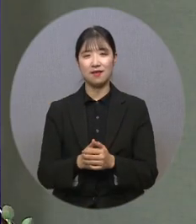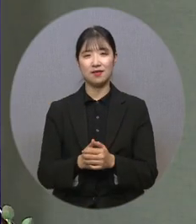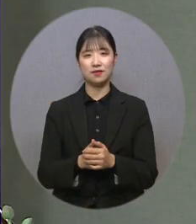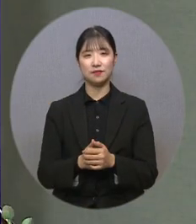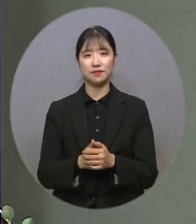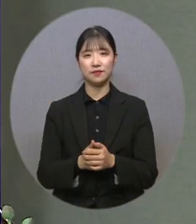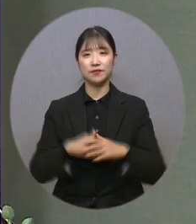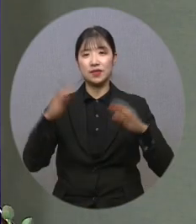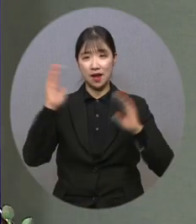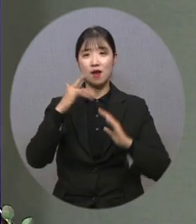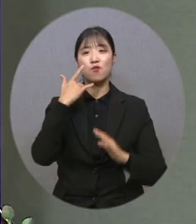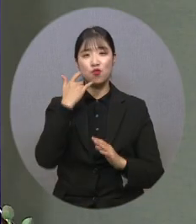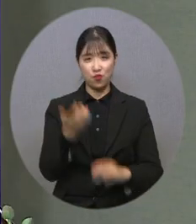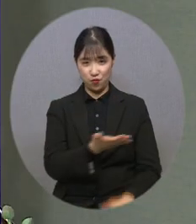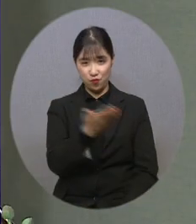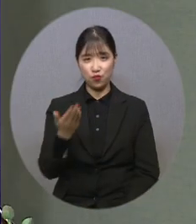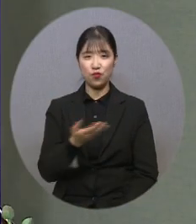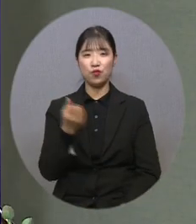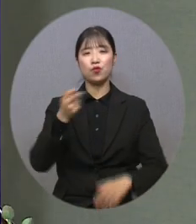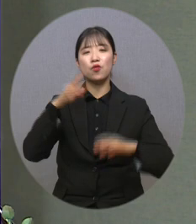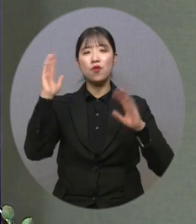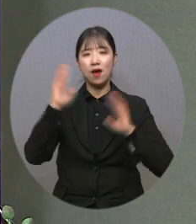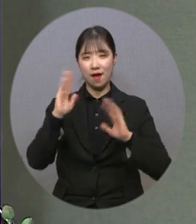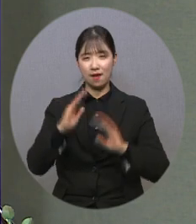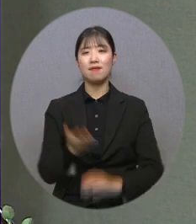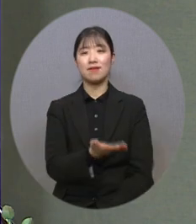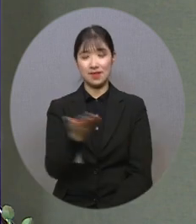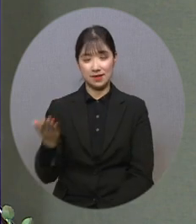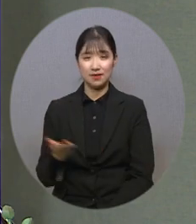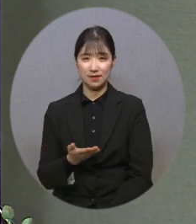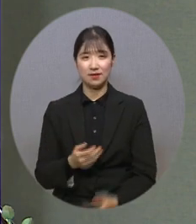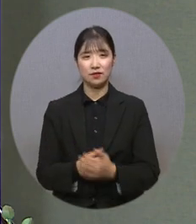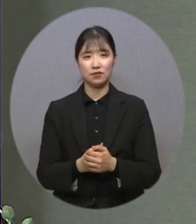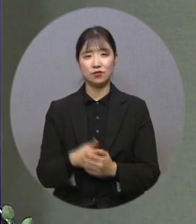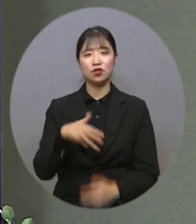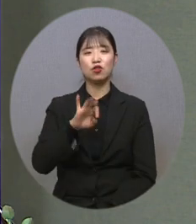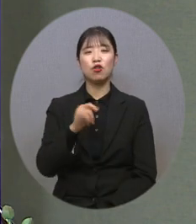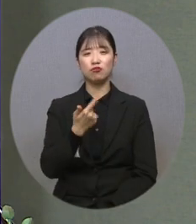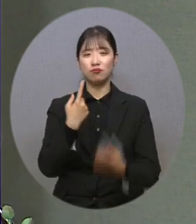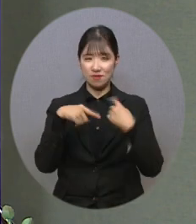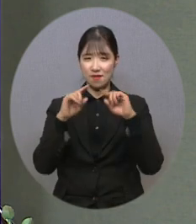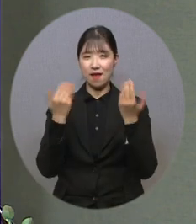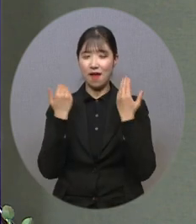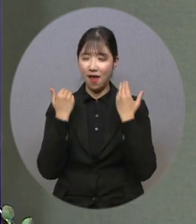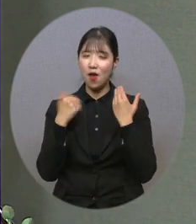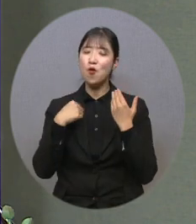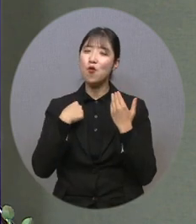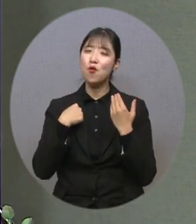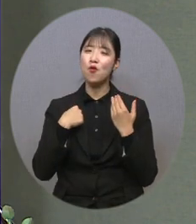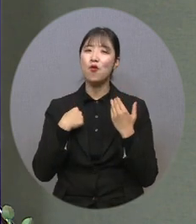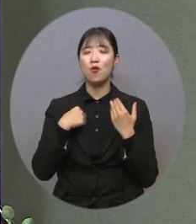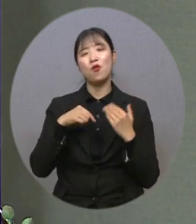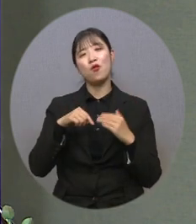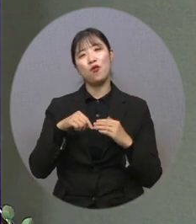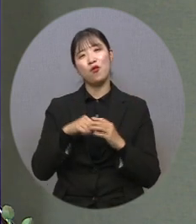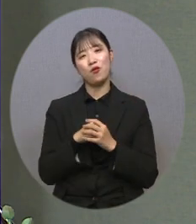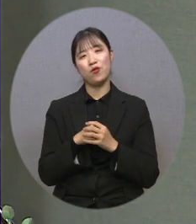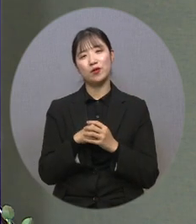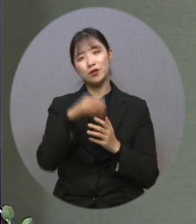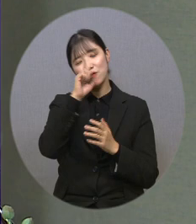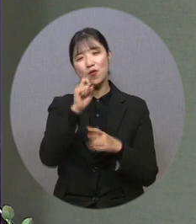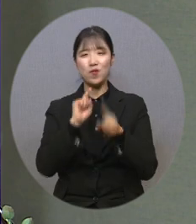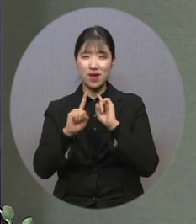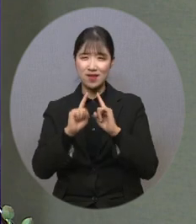많은 학부모님들 또 학생들 네. 청운대학은 이런 대학이다. 네. 한번